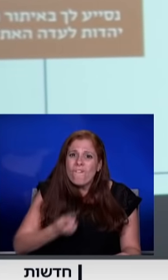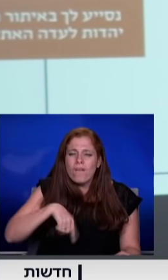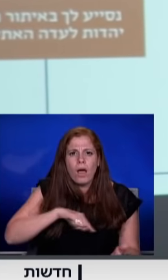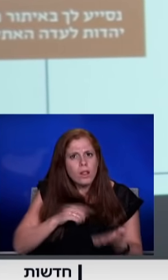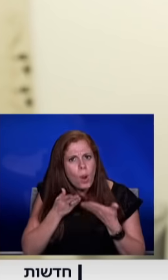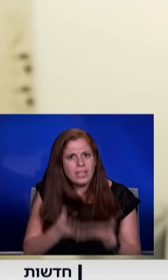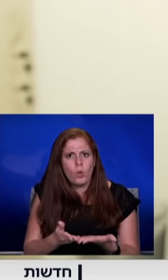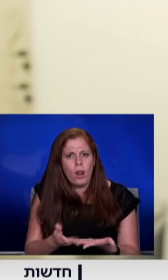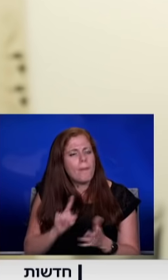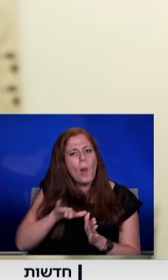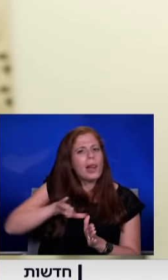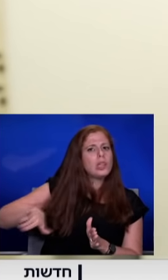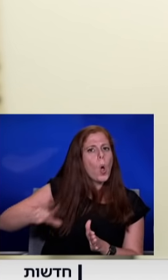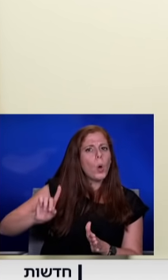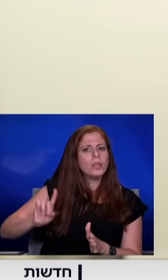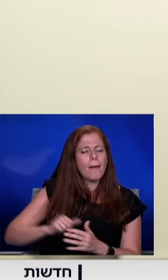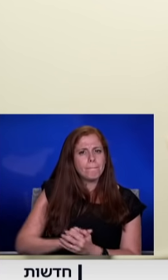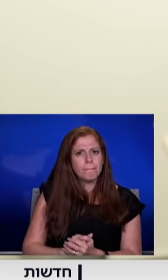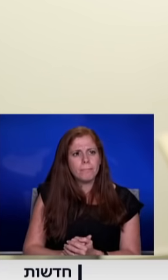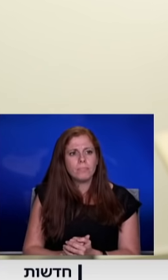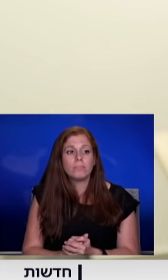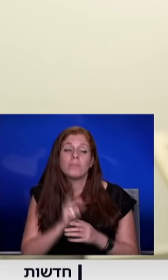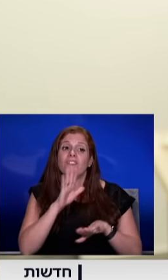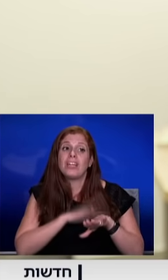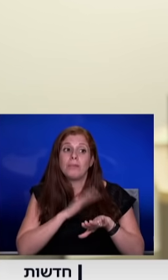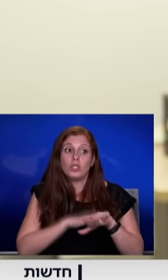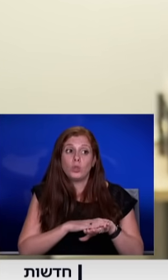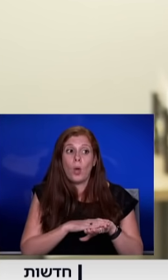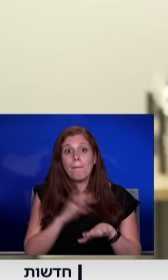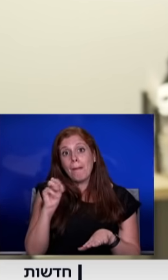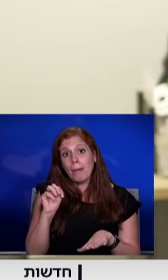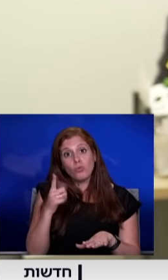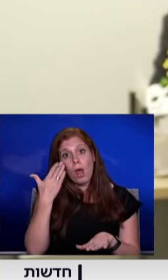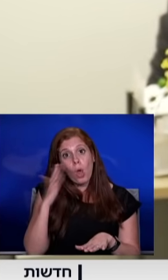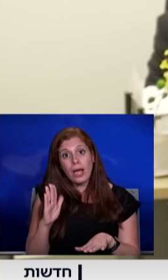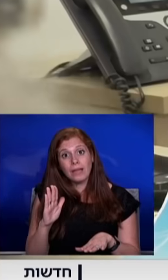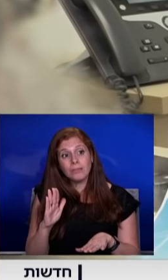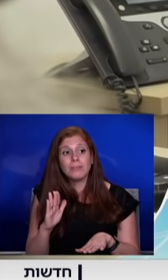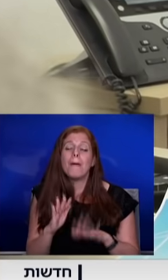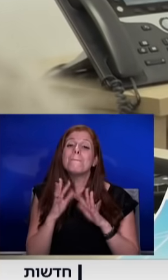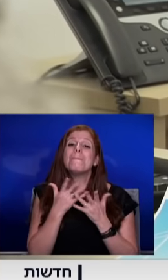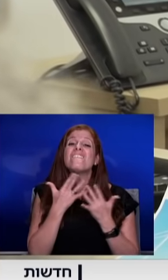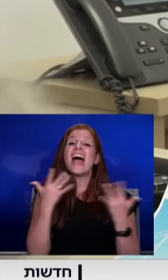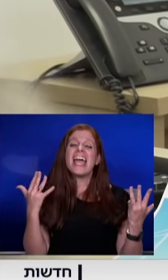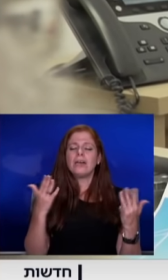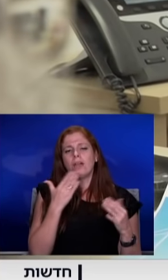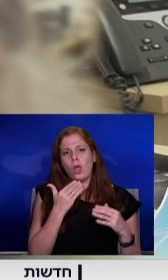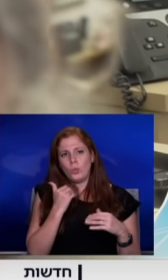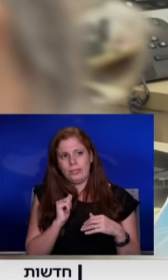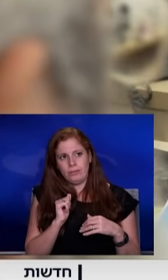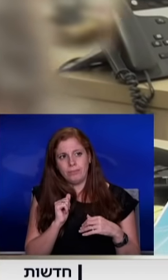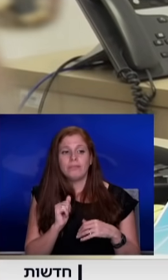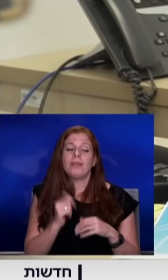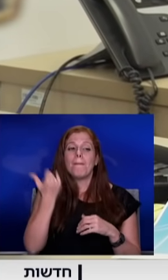לא לדחוק אותם. והנה מקצוע במם שאולי לא הכרתם, מברר יהדות. פקיד בבתי הדין